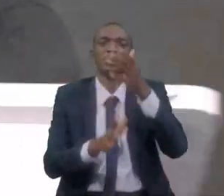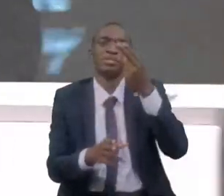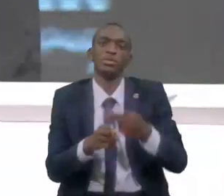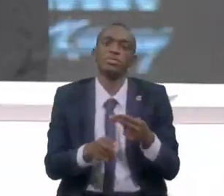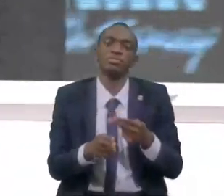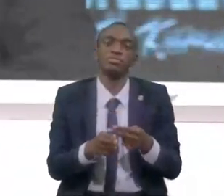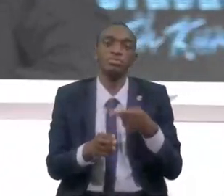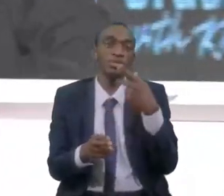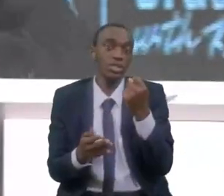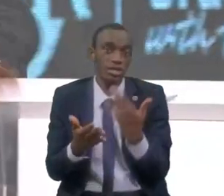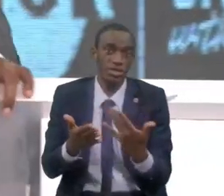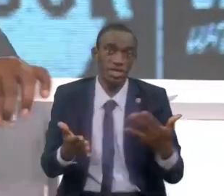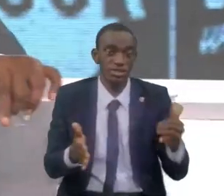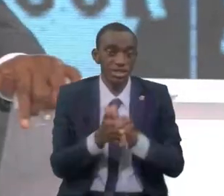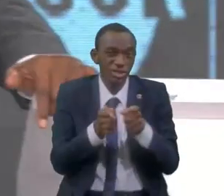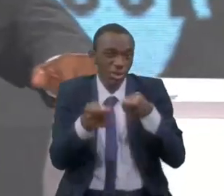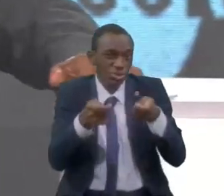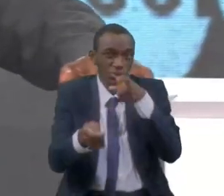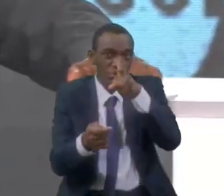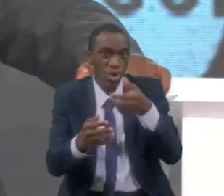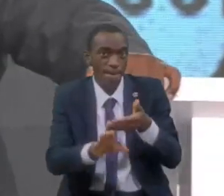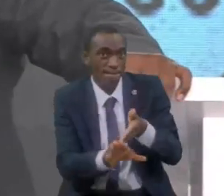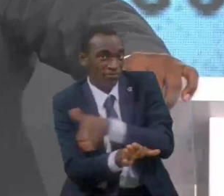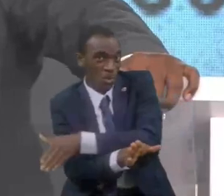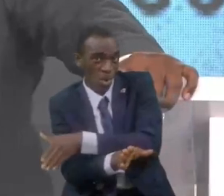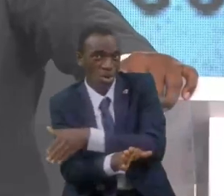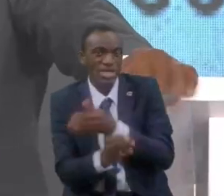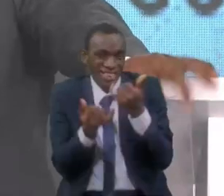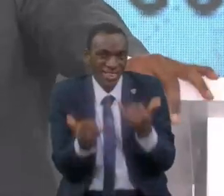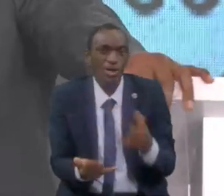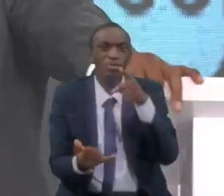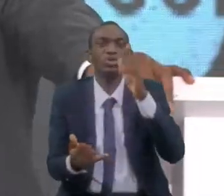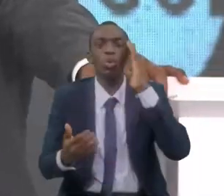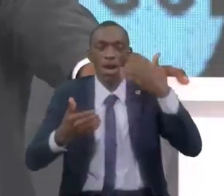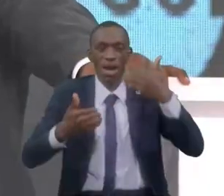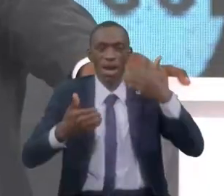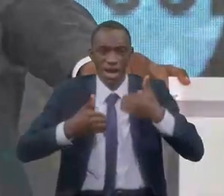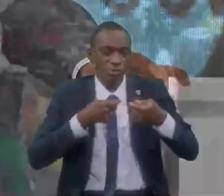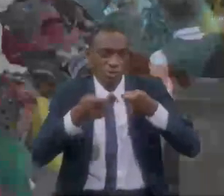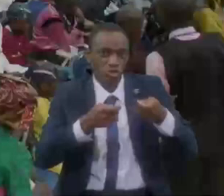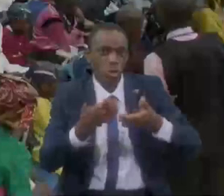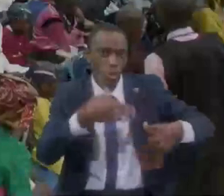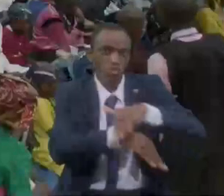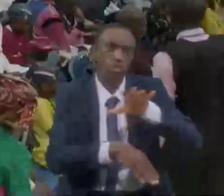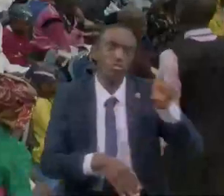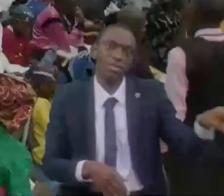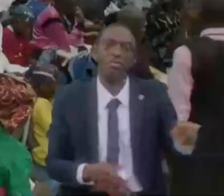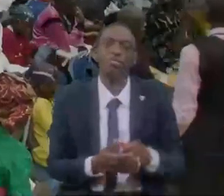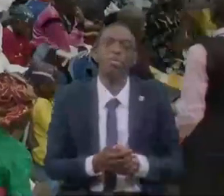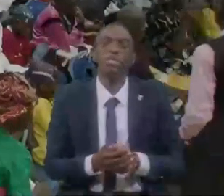Les choses qui dominaient sur toi avant, maintenant, tu auras la dominion sur ces choses.